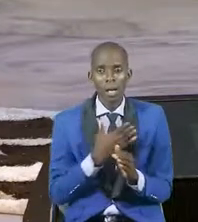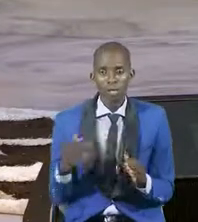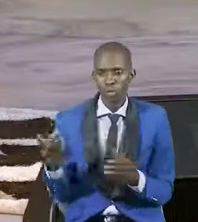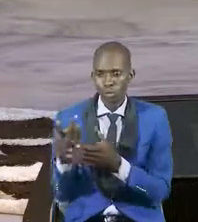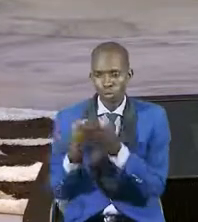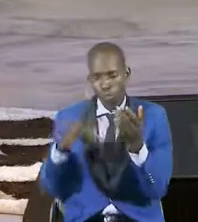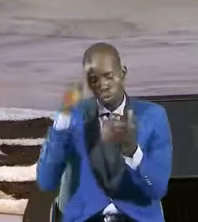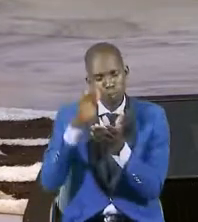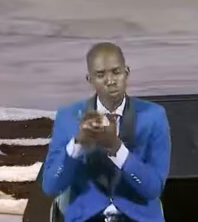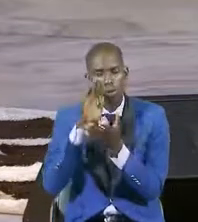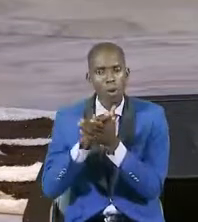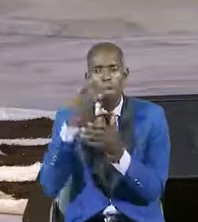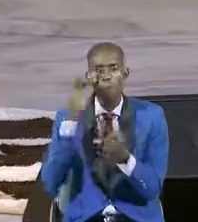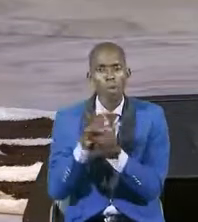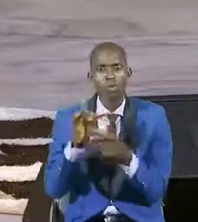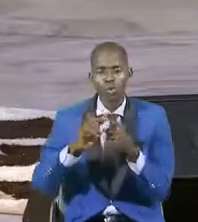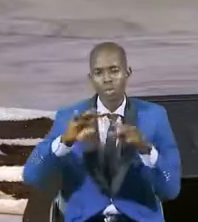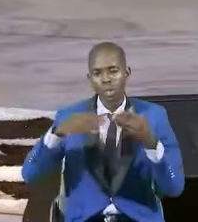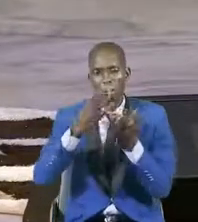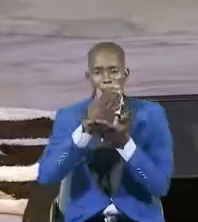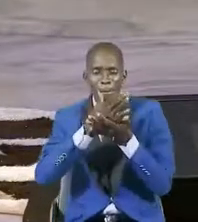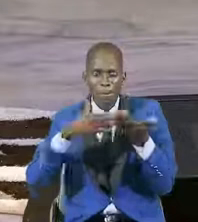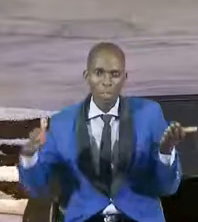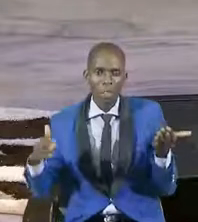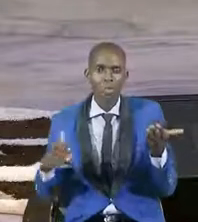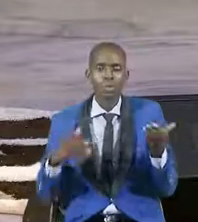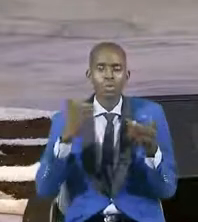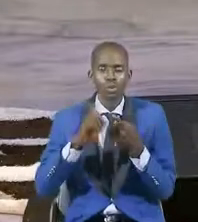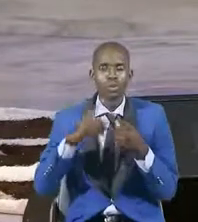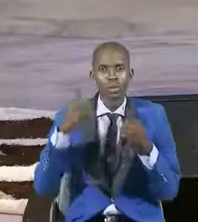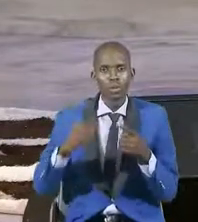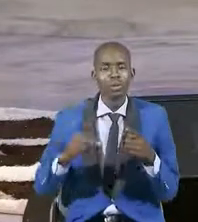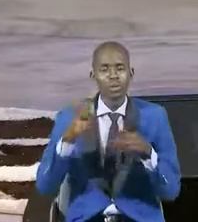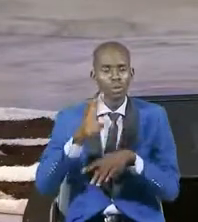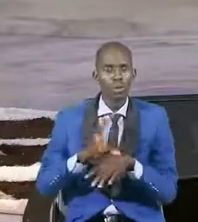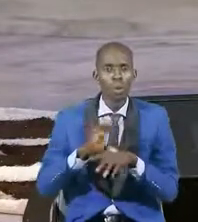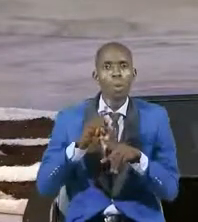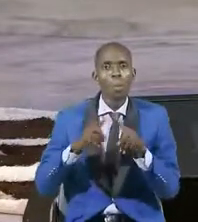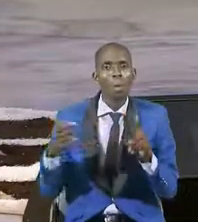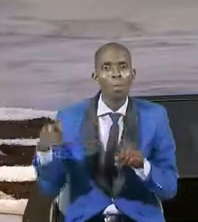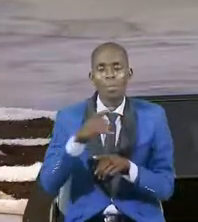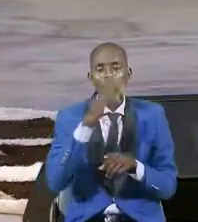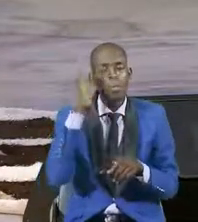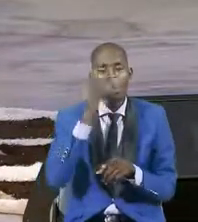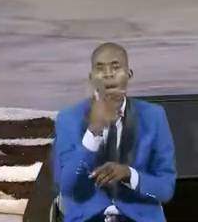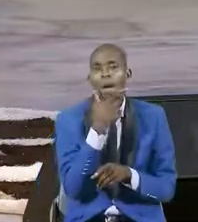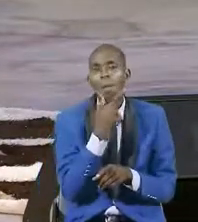parcelle, leur terrain, et qu'ils vont donner une partie à l'église, mais ils vont prétendre